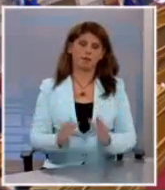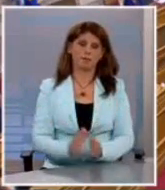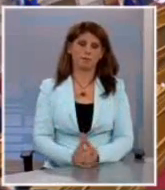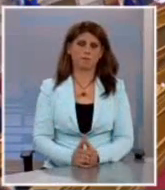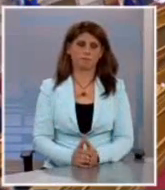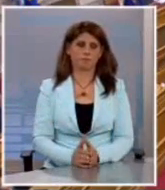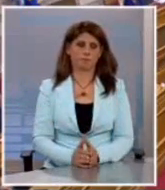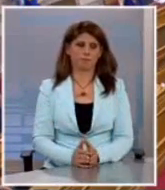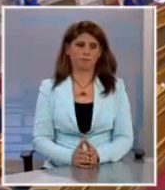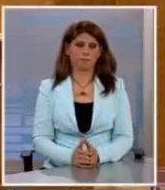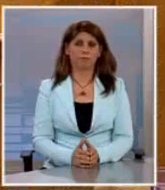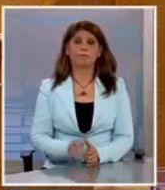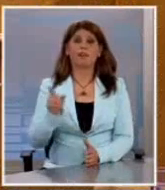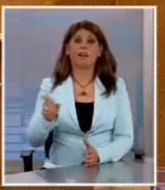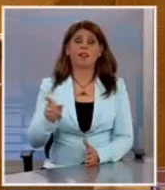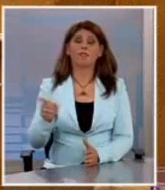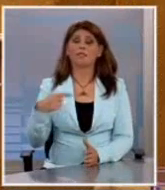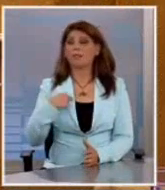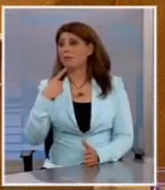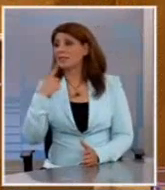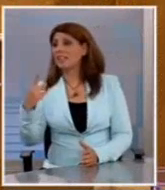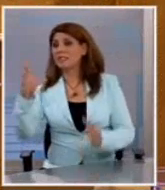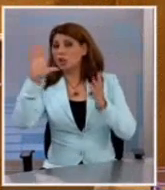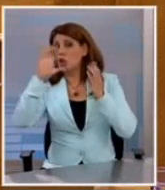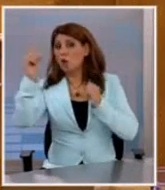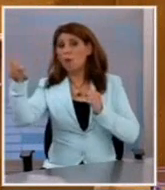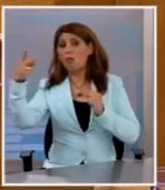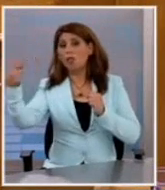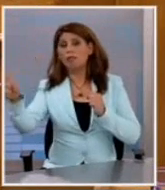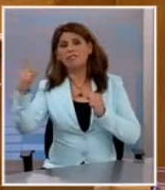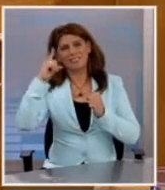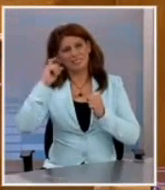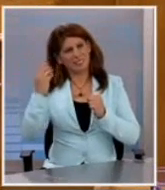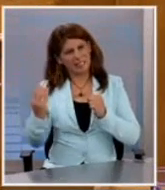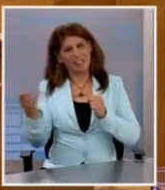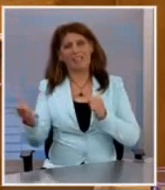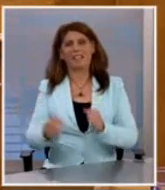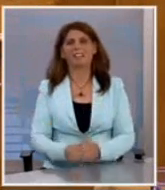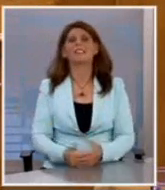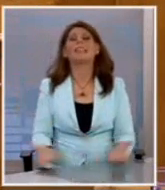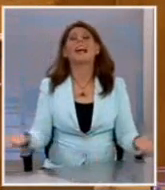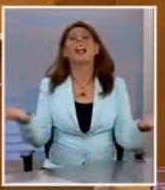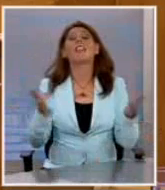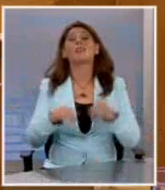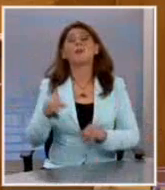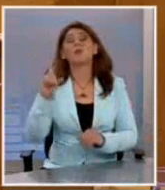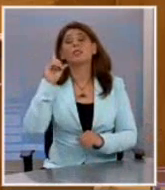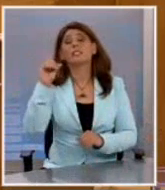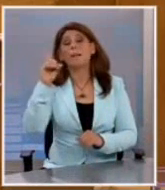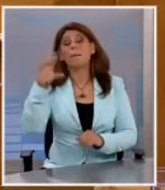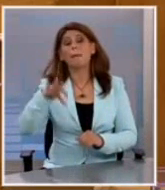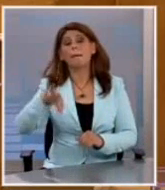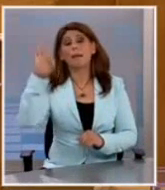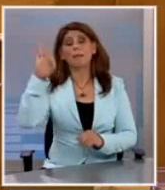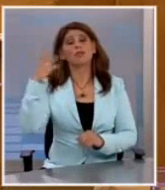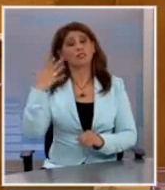αυτά, πάτε και τα λέτε στο νομό σας και ξέρετε καλά ότι δεν υπάρχει ούτε μία περίπτωση